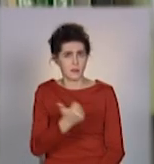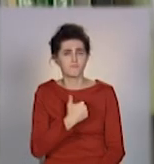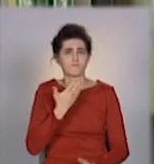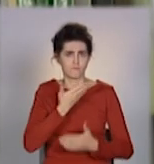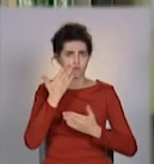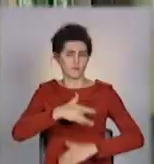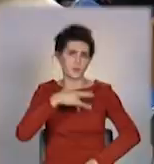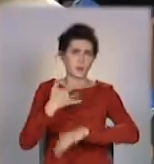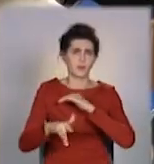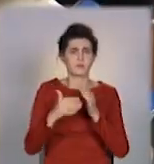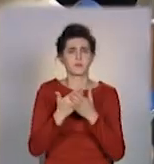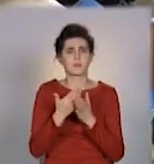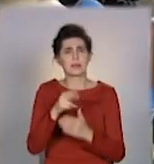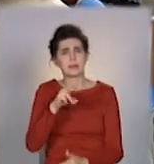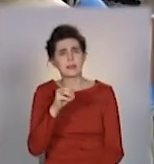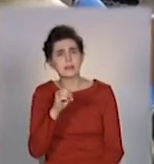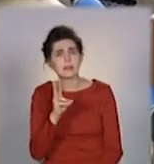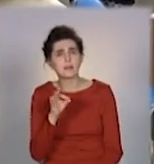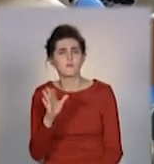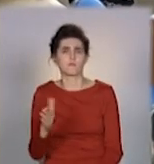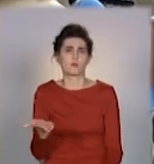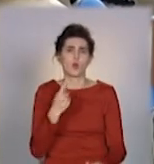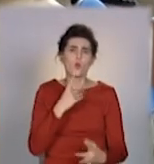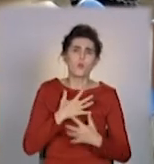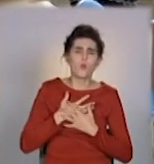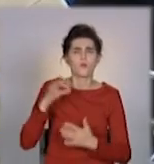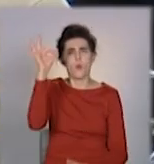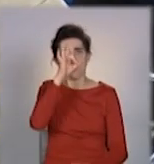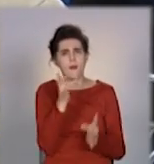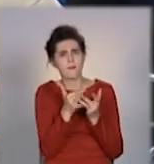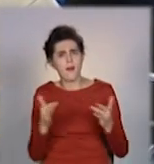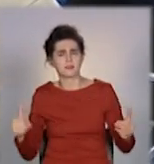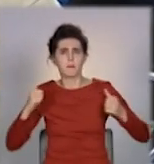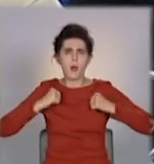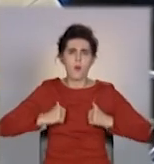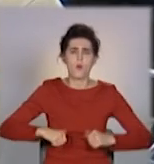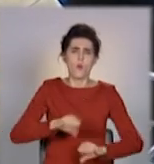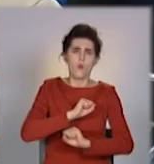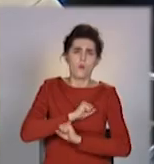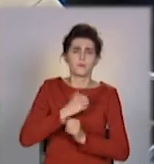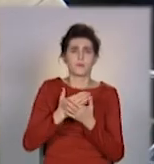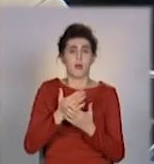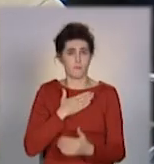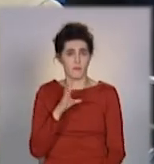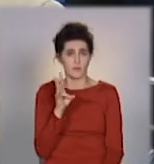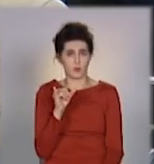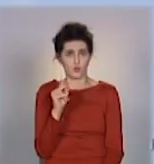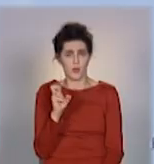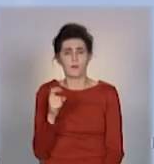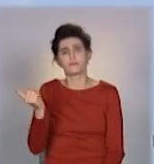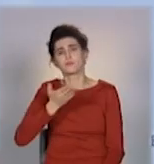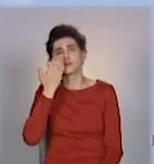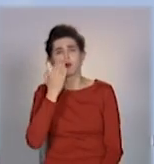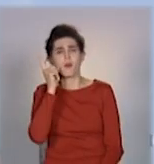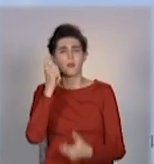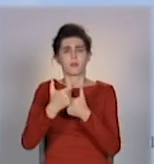Детективы, что-то про любовь, что-то такое отдыхающее, спокойное. Внучка все читает только с телефона, с ноутбука.